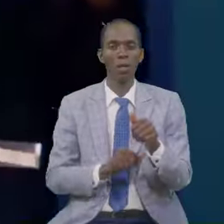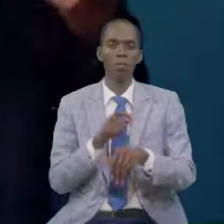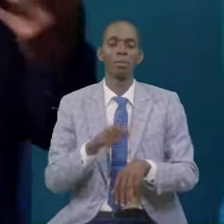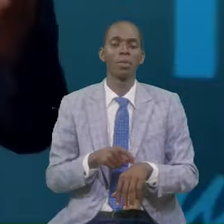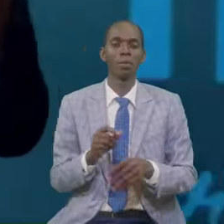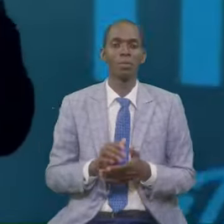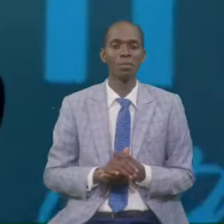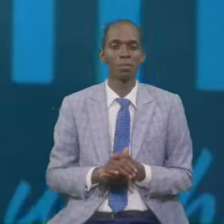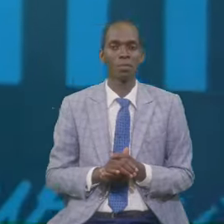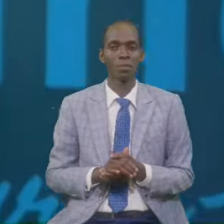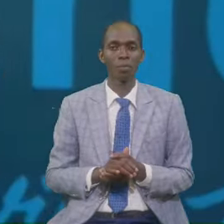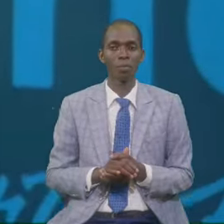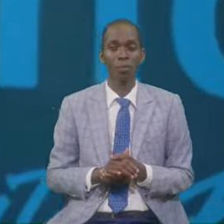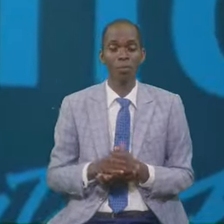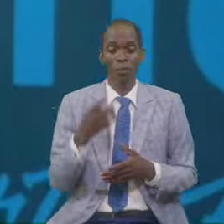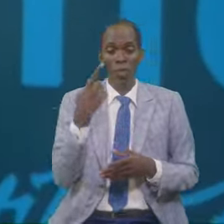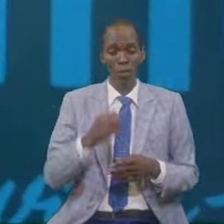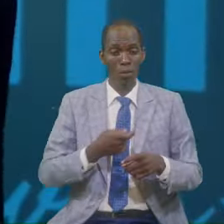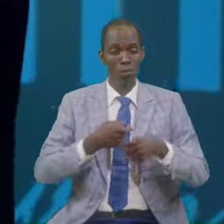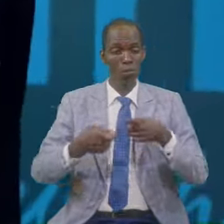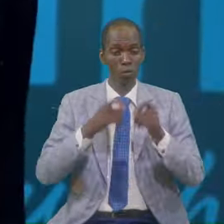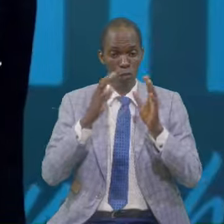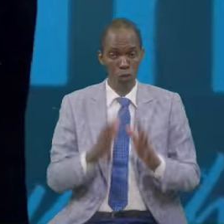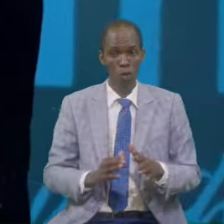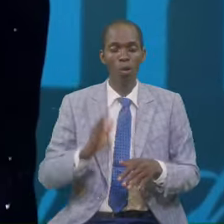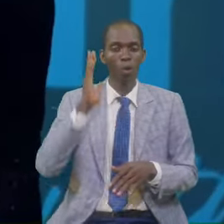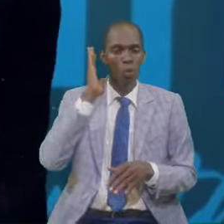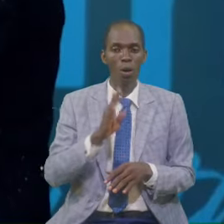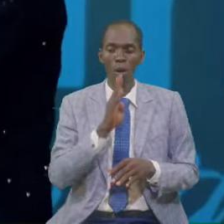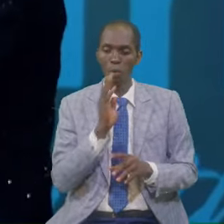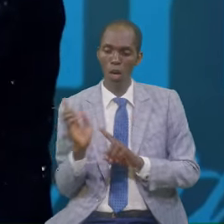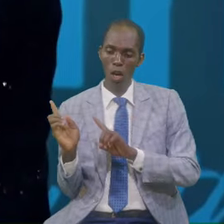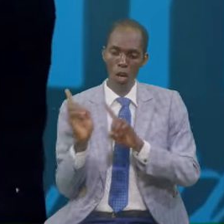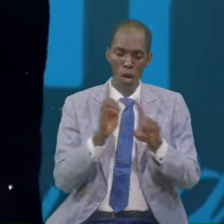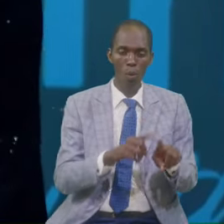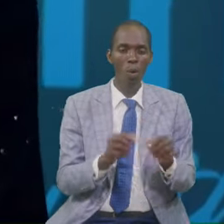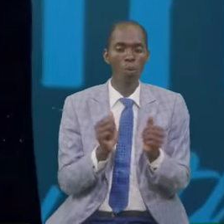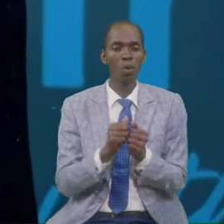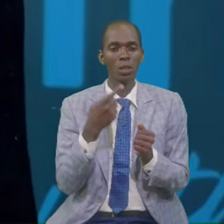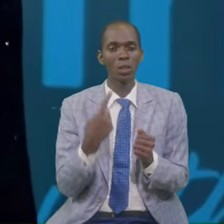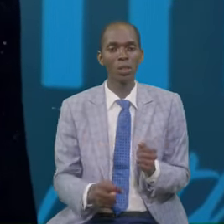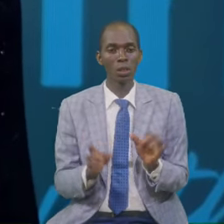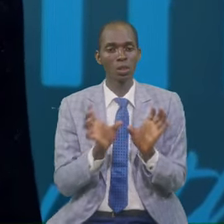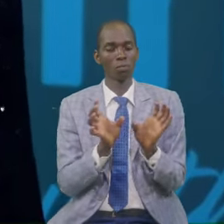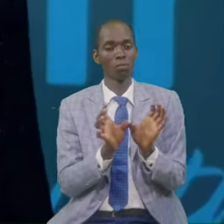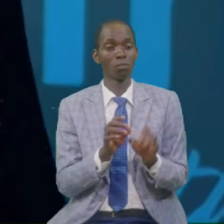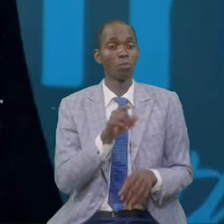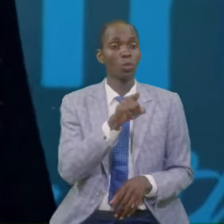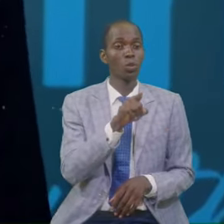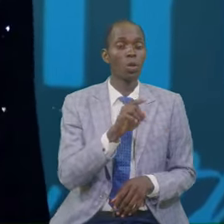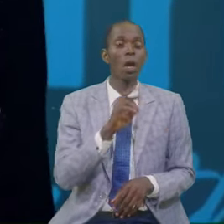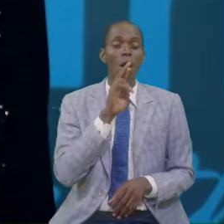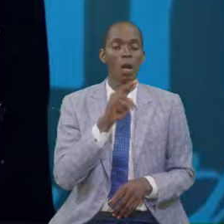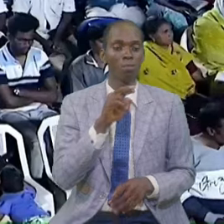ఉంటాడు. The prosecutor will be coming with the warrant. They need you at the judgment